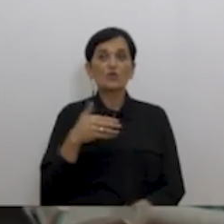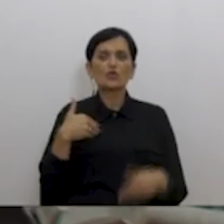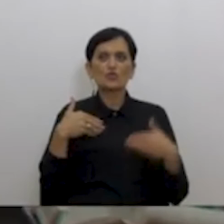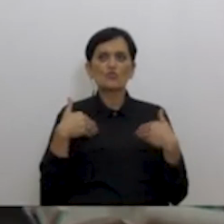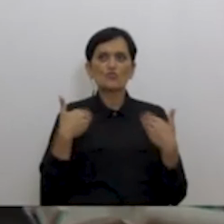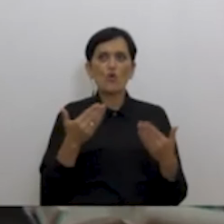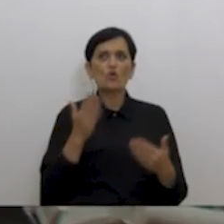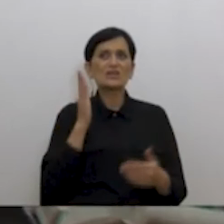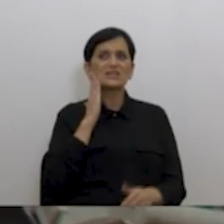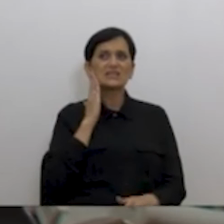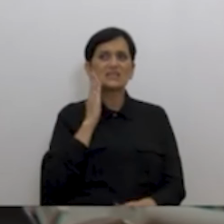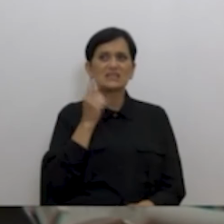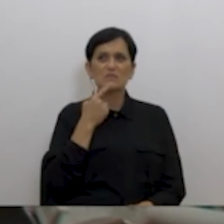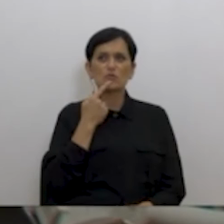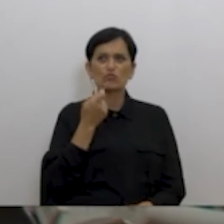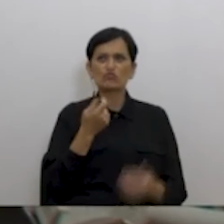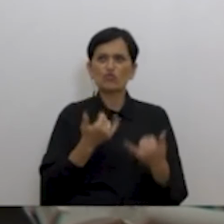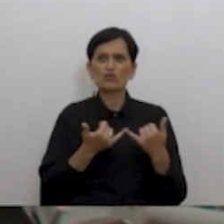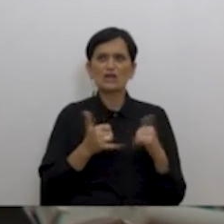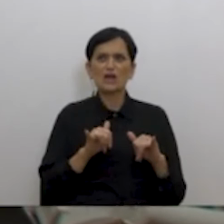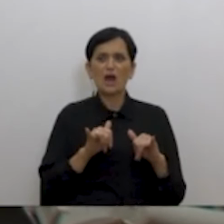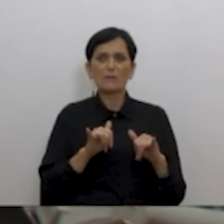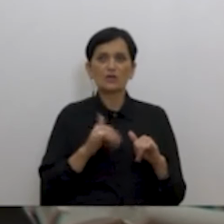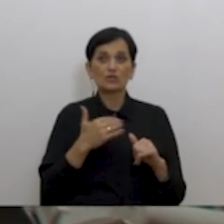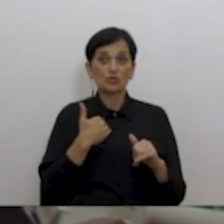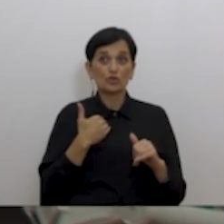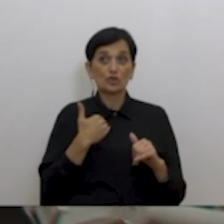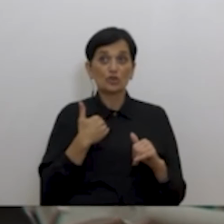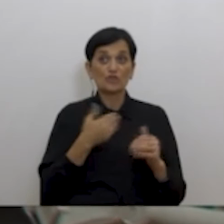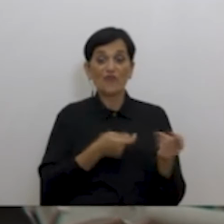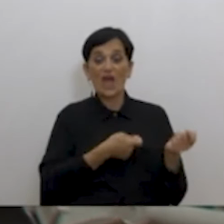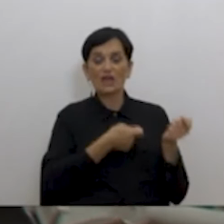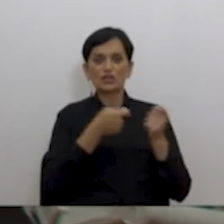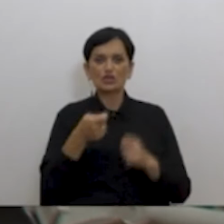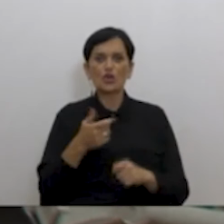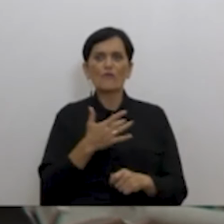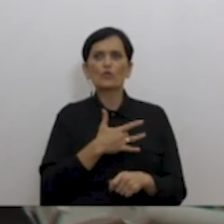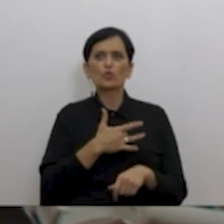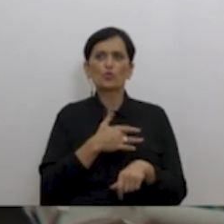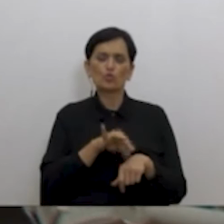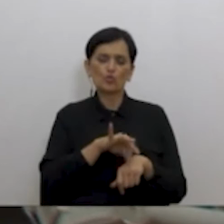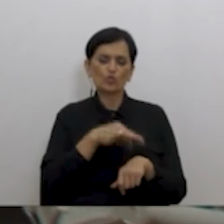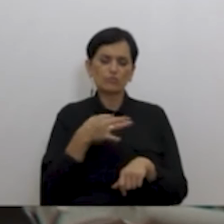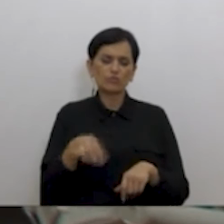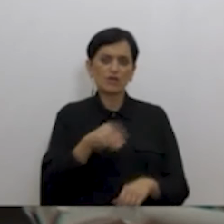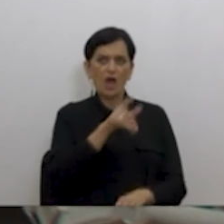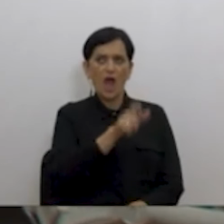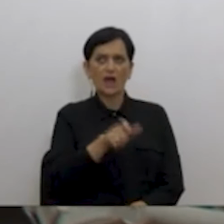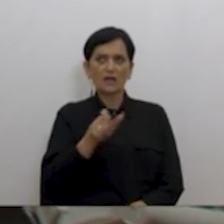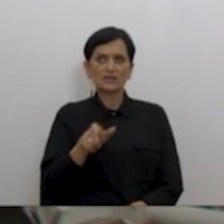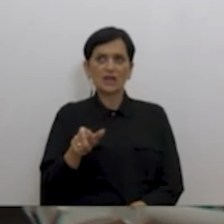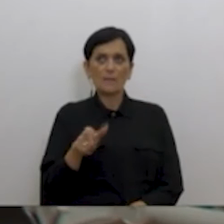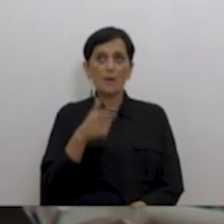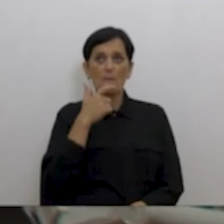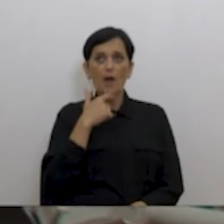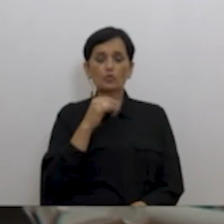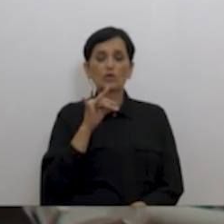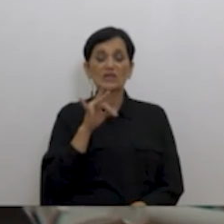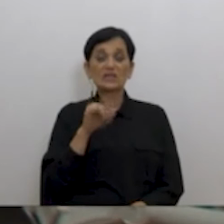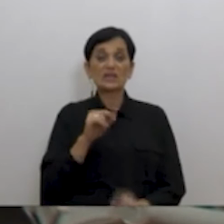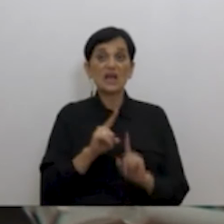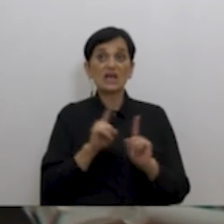მოგესალმებით. სიმართლე გითხრათ, ცოტა გამიკვირდა, იმიტომ რომ ჩვენ ჩამოვიტანეთ გულწრფელი ტკივილი ამ ადამიანების და ბატონ ერაკლი